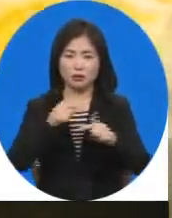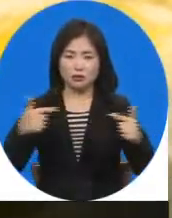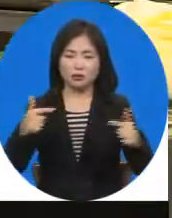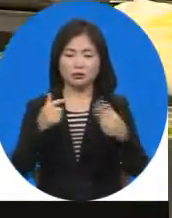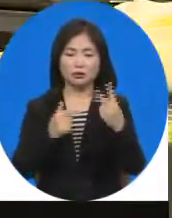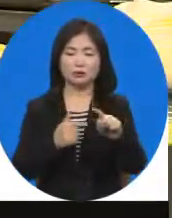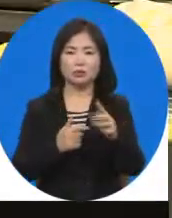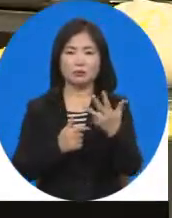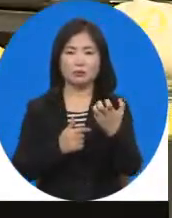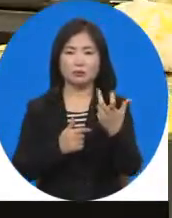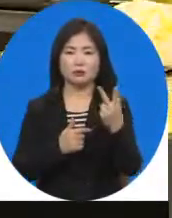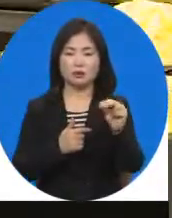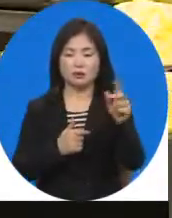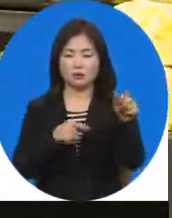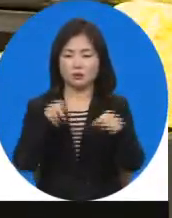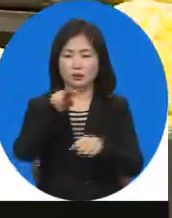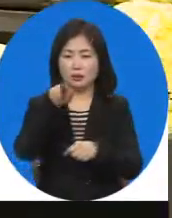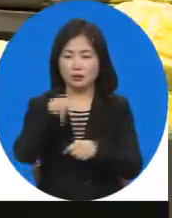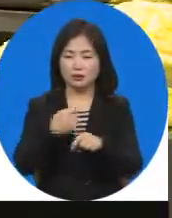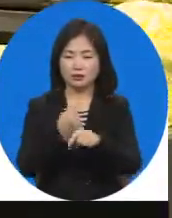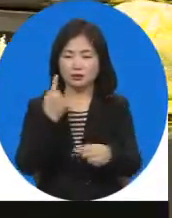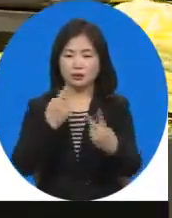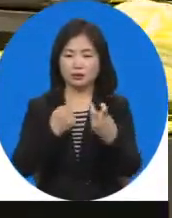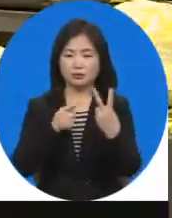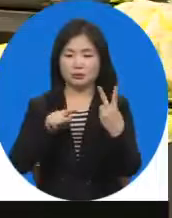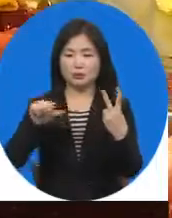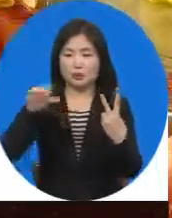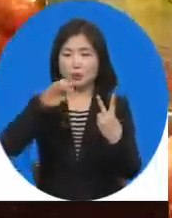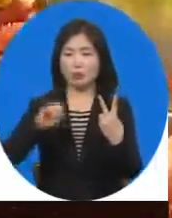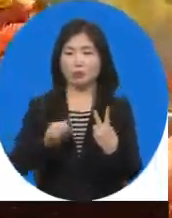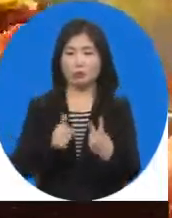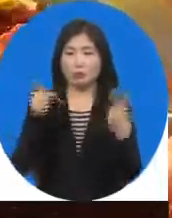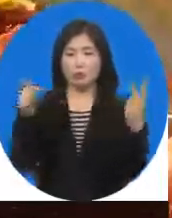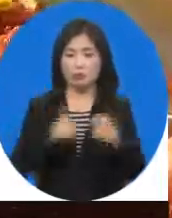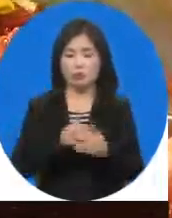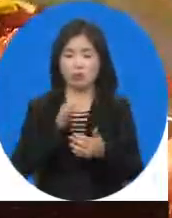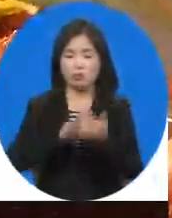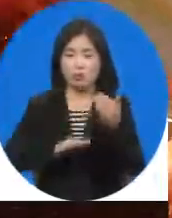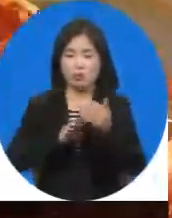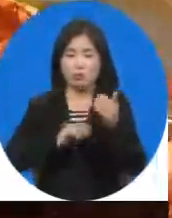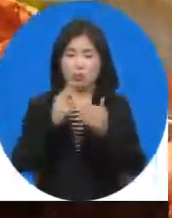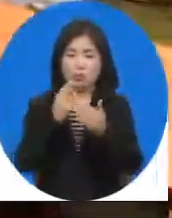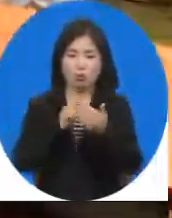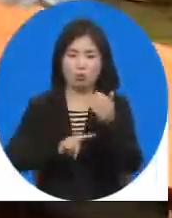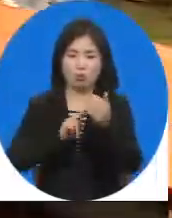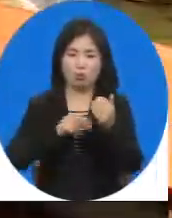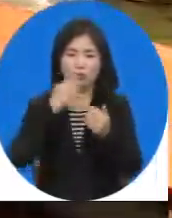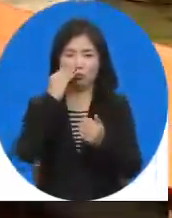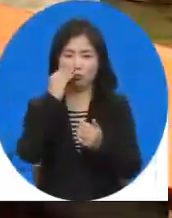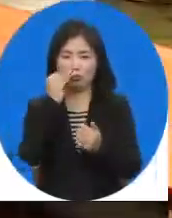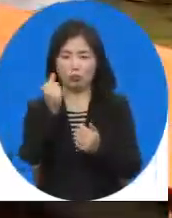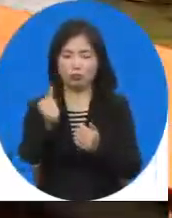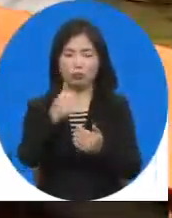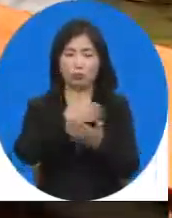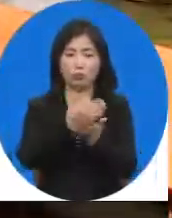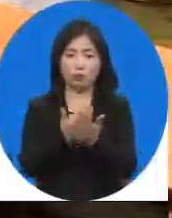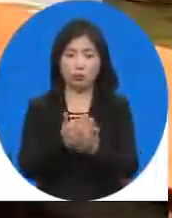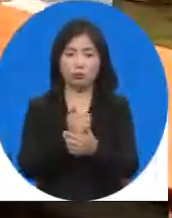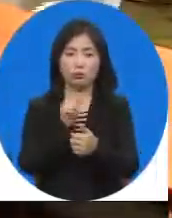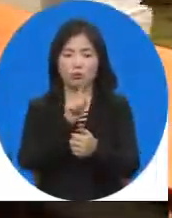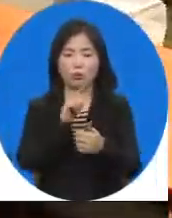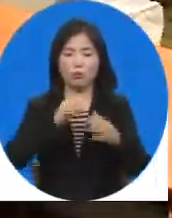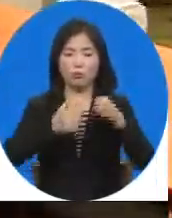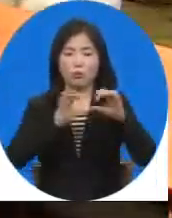1387 만 달러로 전 전보다 22.5% 에 들어서 수출 성장세를 이끌었습니다 품목별로는